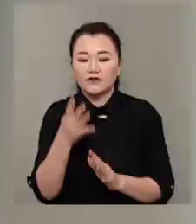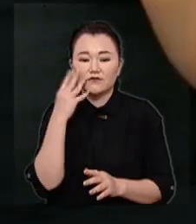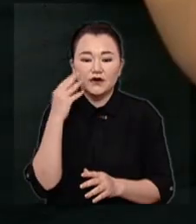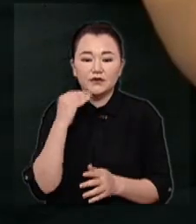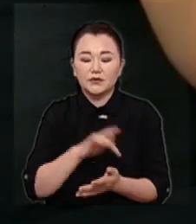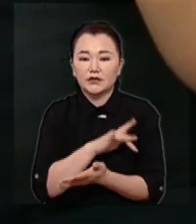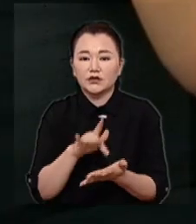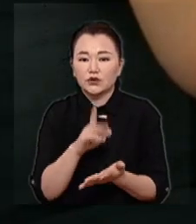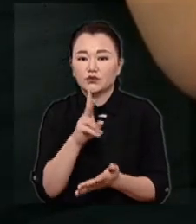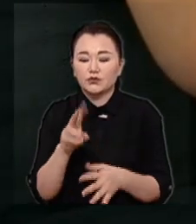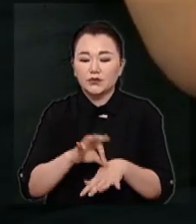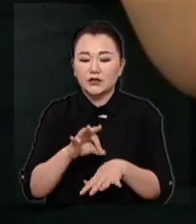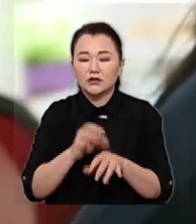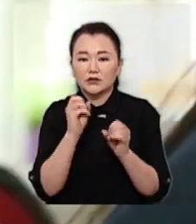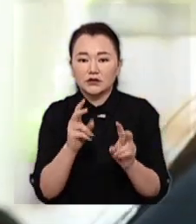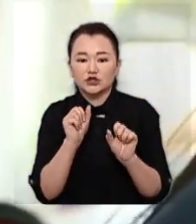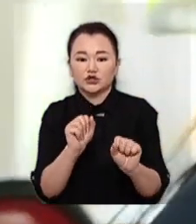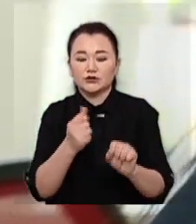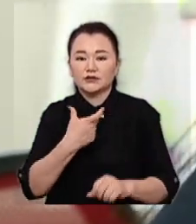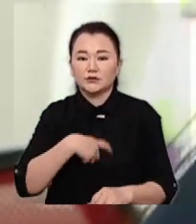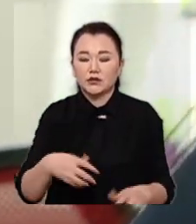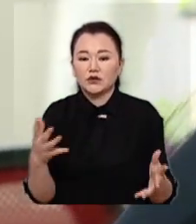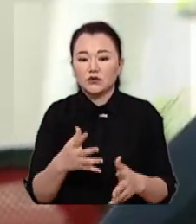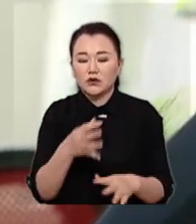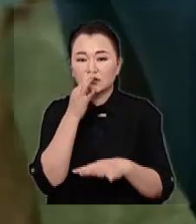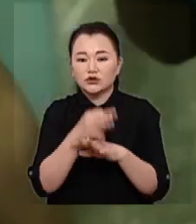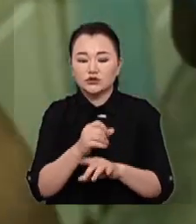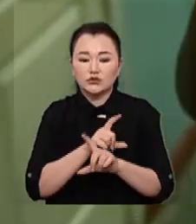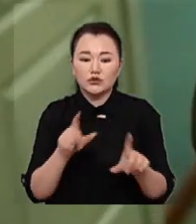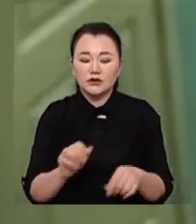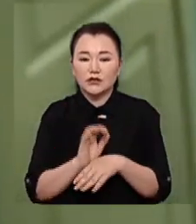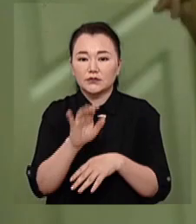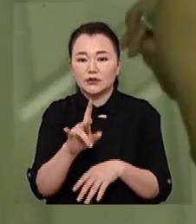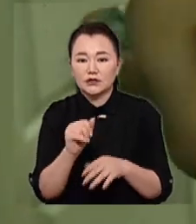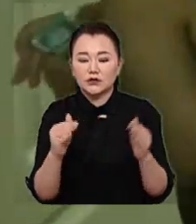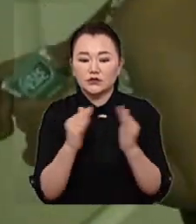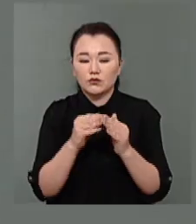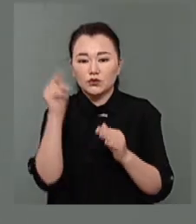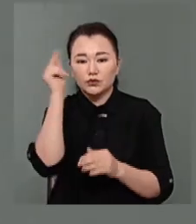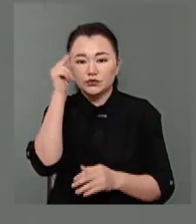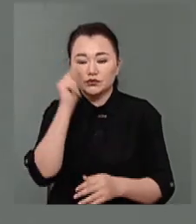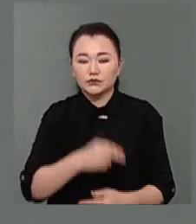Алмате. Кто болеет и как защититься? Какова вероятность, что школьников отправят на дистанционку?